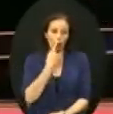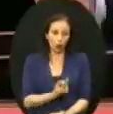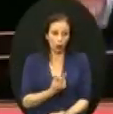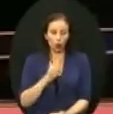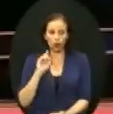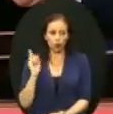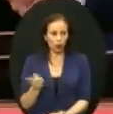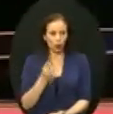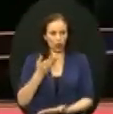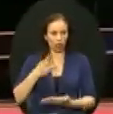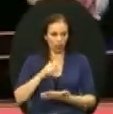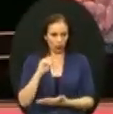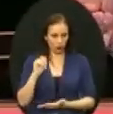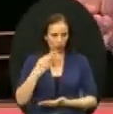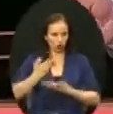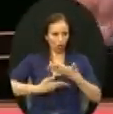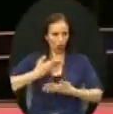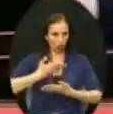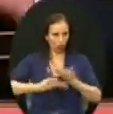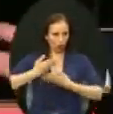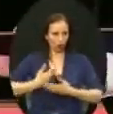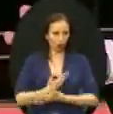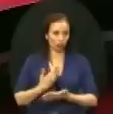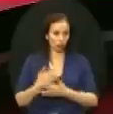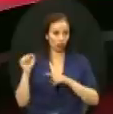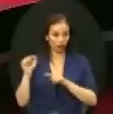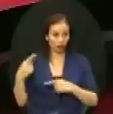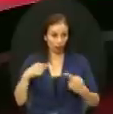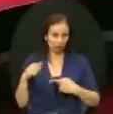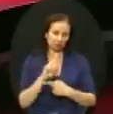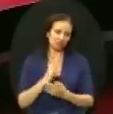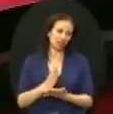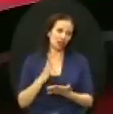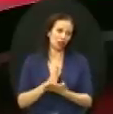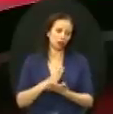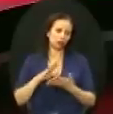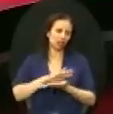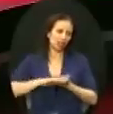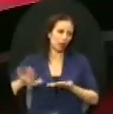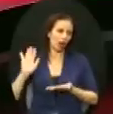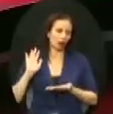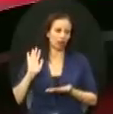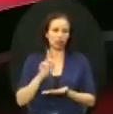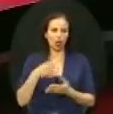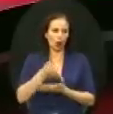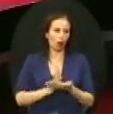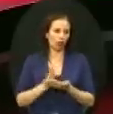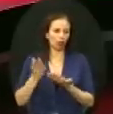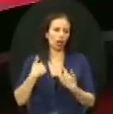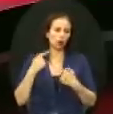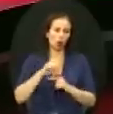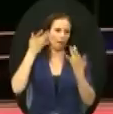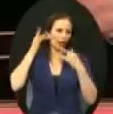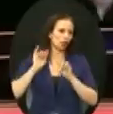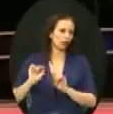כל הסוגיה של העולים שנלחמתם עליהם היא לא רלוונטית בכלל, הם לא חלק מה המחנה הלאומי שלנו, אנחנו לא רוצים להתחשב בזה,